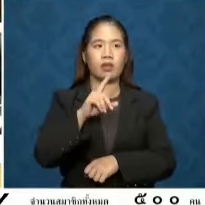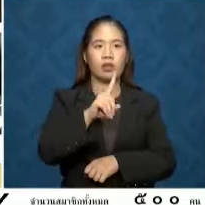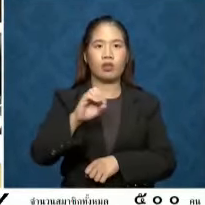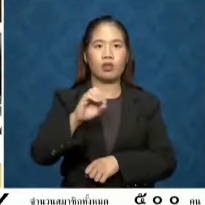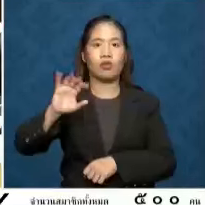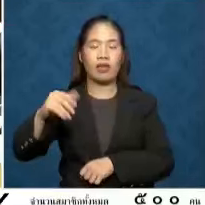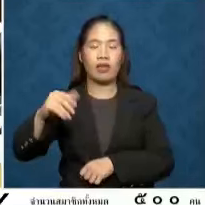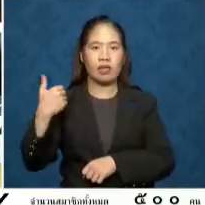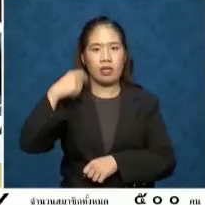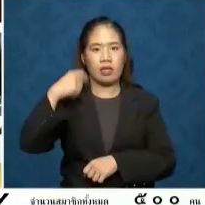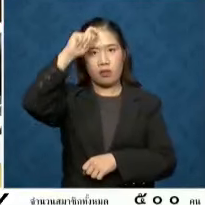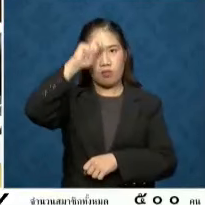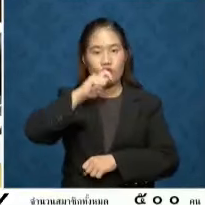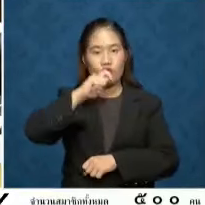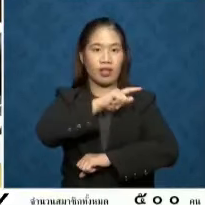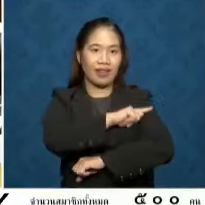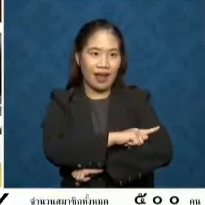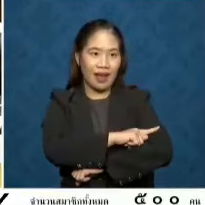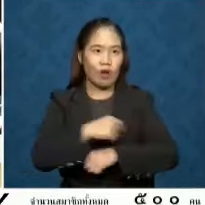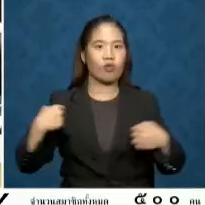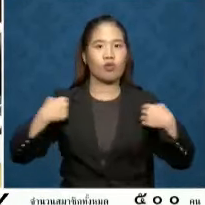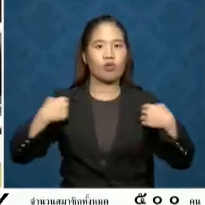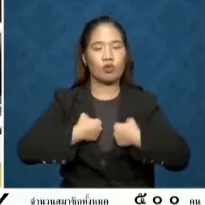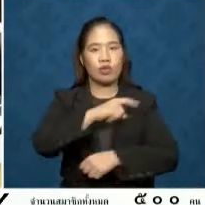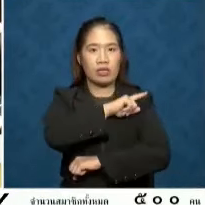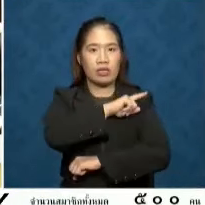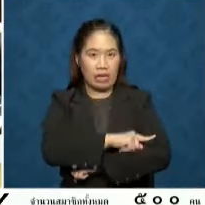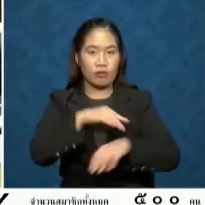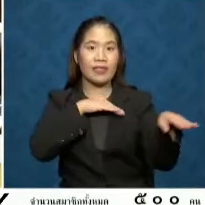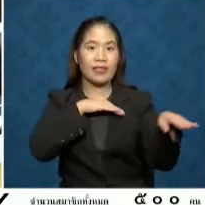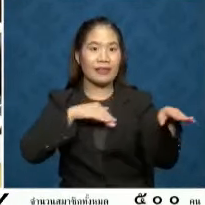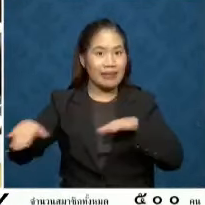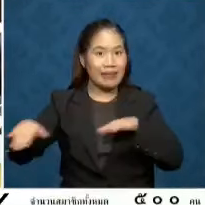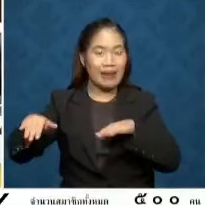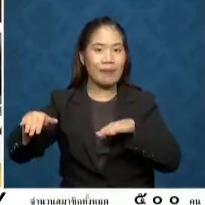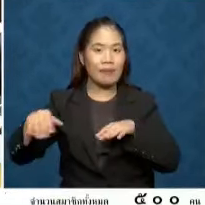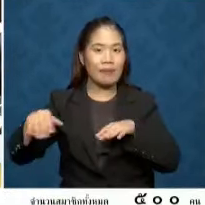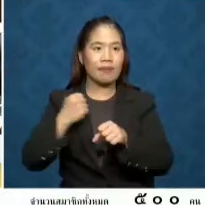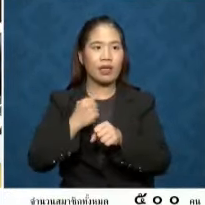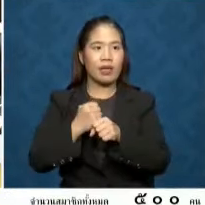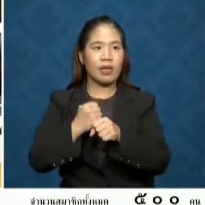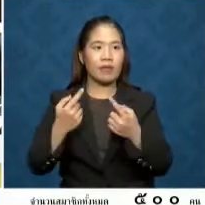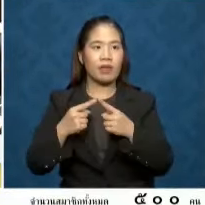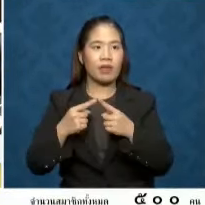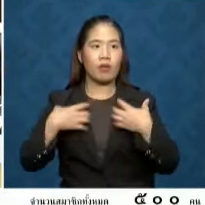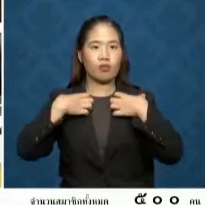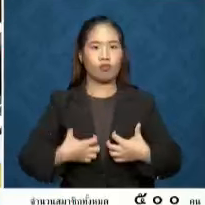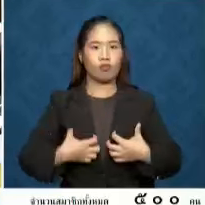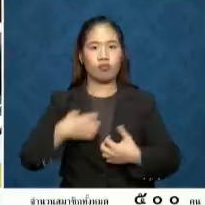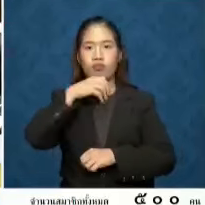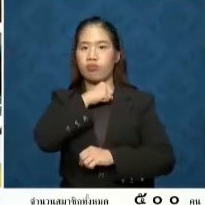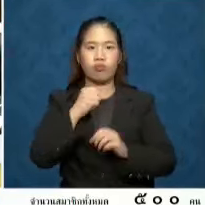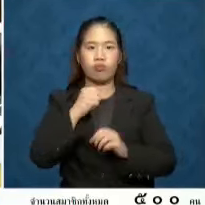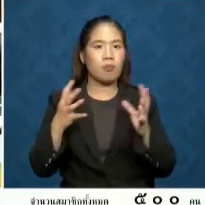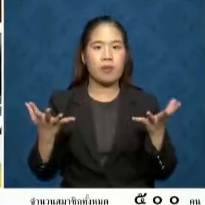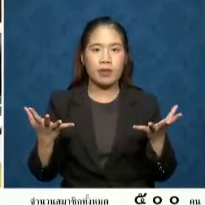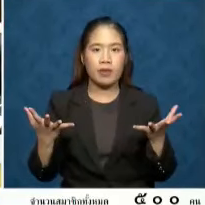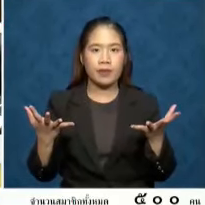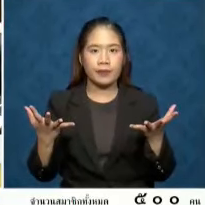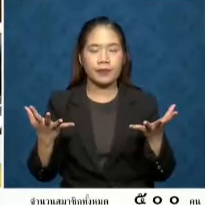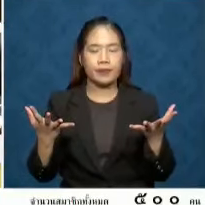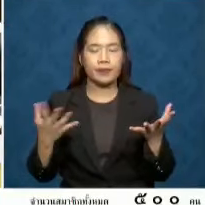าวหมวกขาวเพื่อไปทำพิธีฉลองเสด็จเตี่ย100ปีกลับไม่เตรียมเสื้อชูชีพไปเลยเ